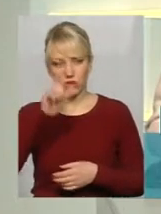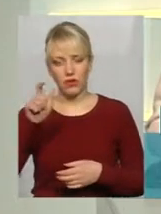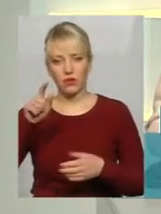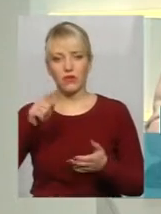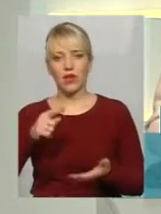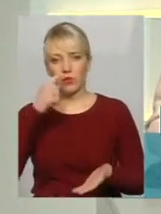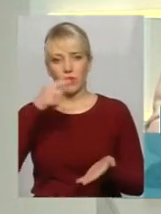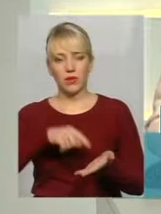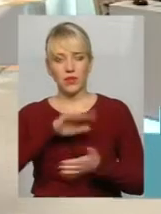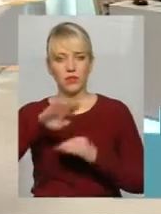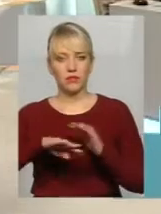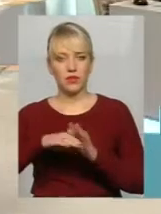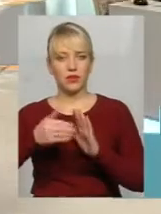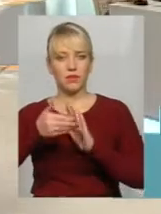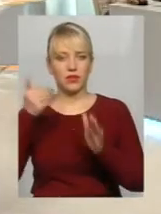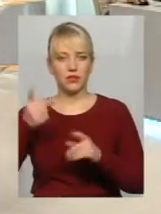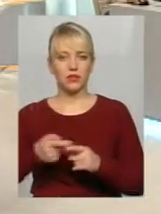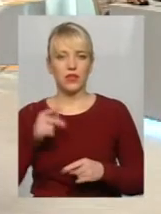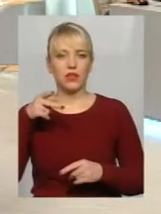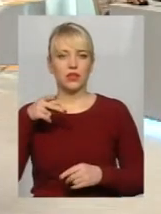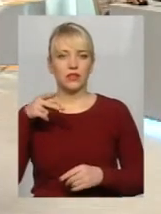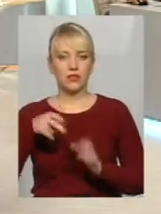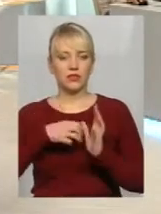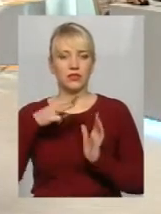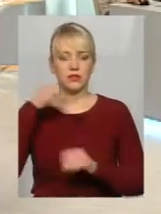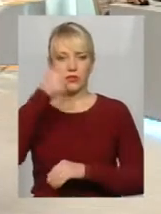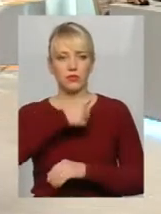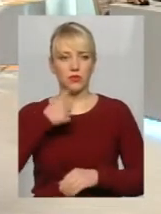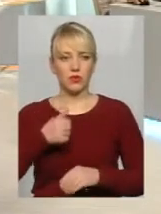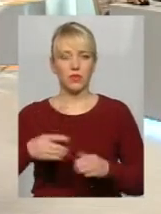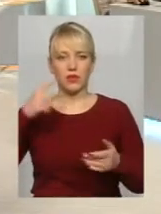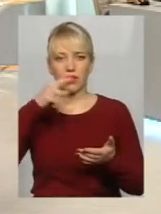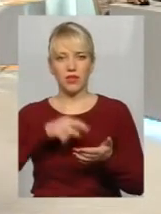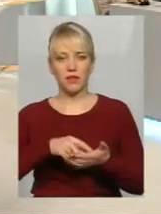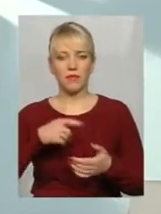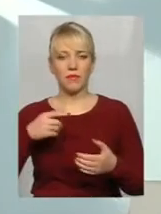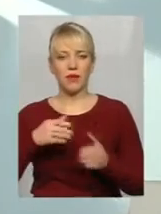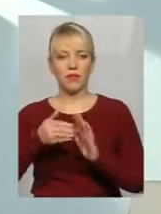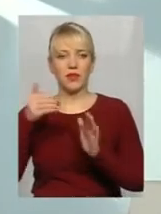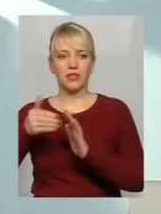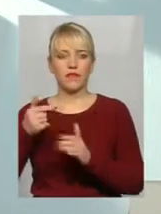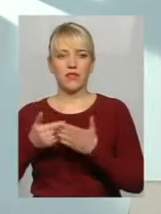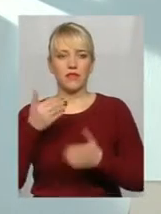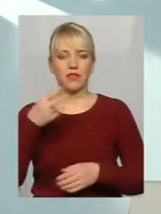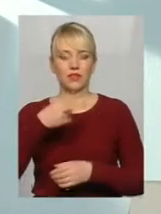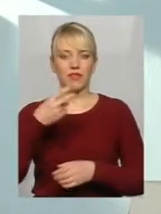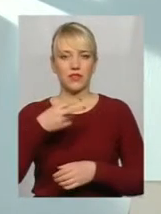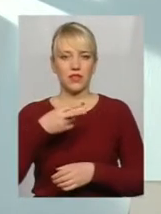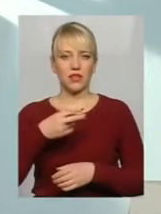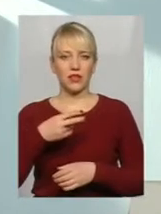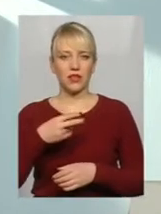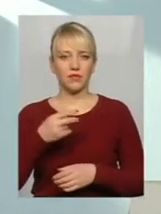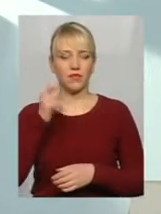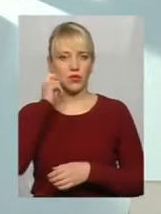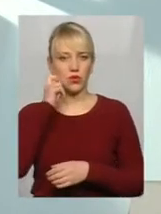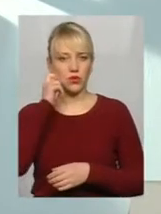Першу чергу. Так, призову навесні 2018 року підлягають призовники у віці від 20, яким виповнив у цьому